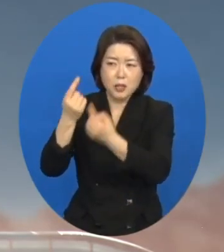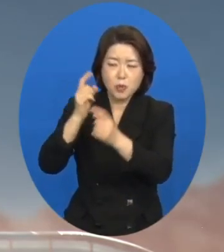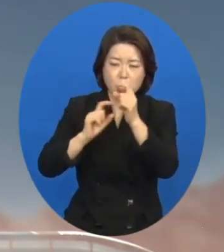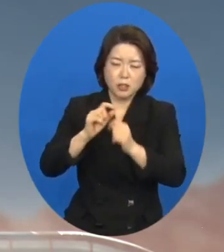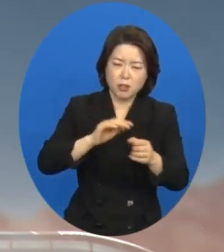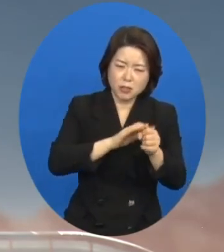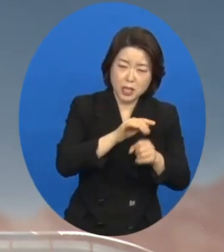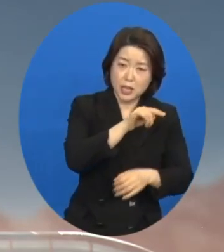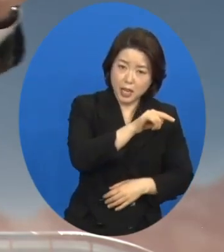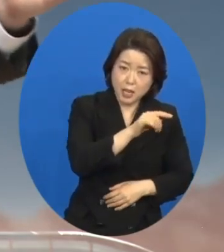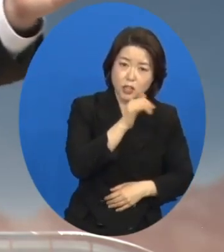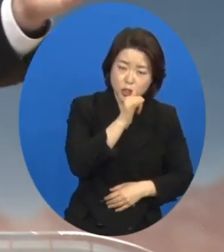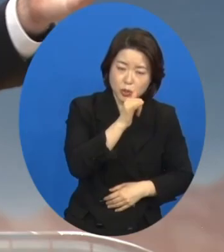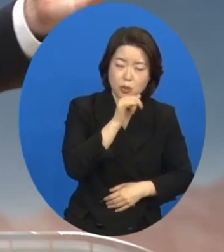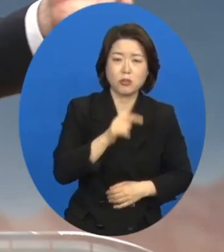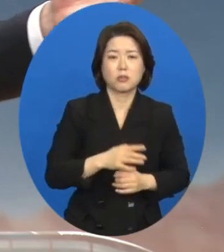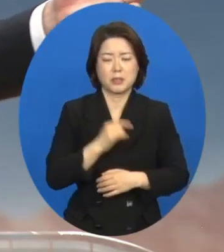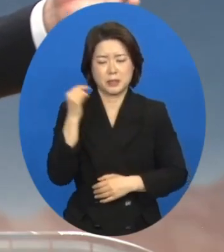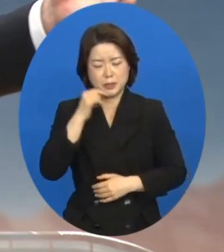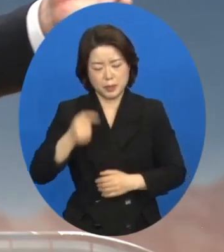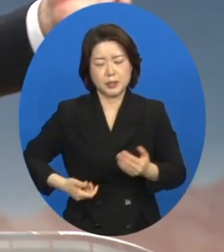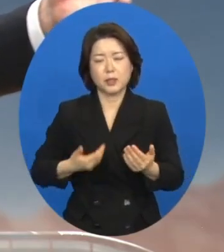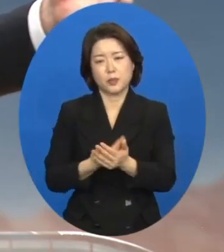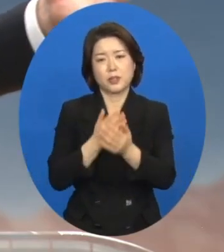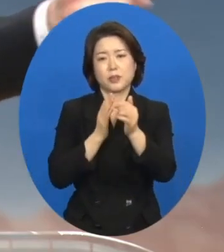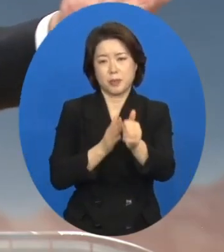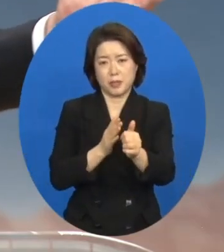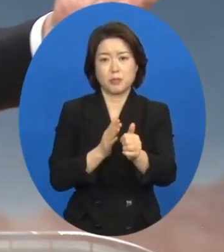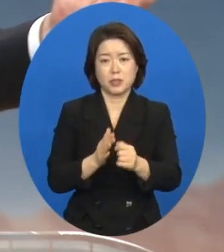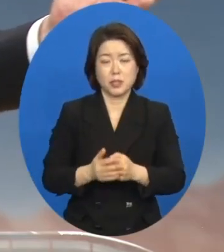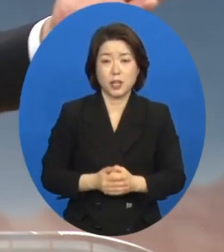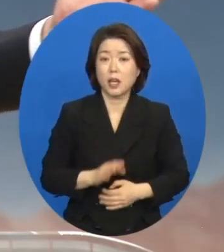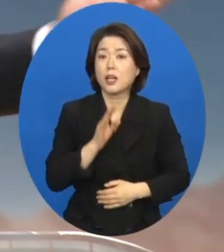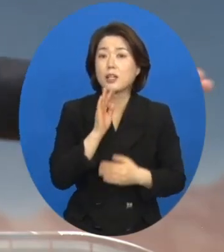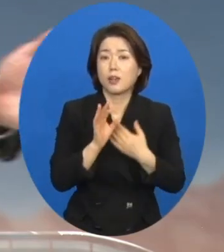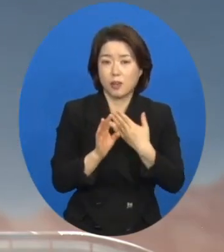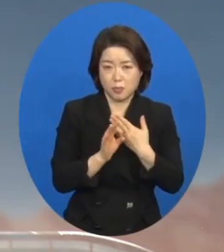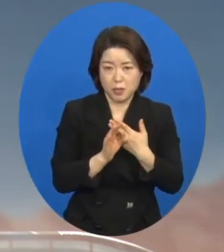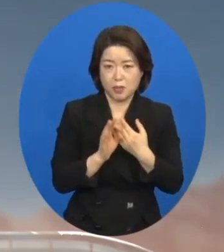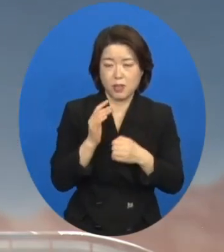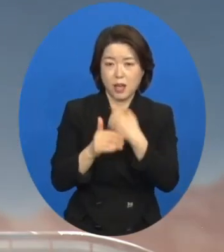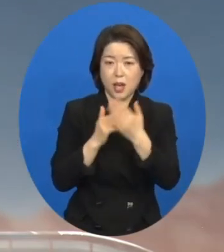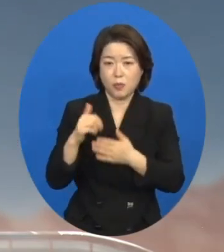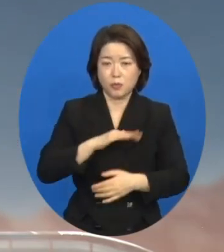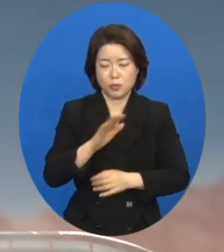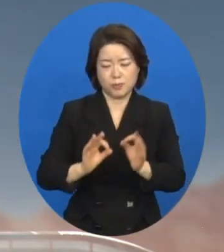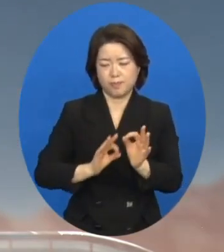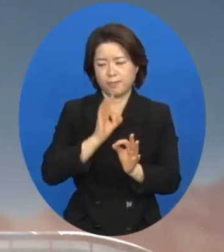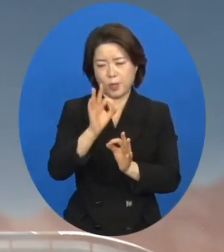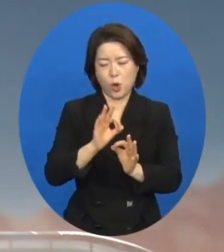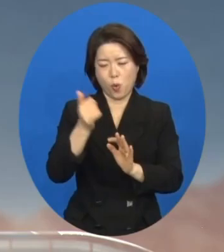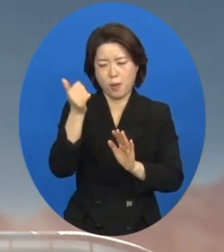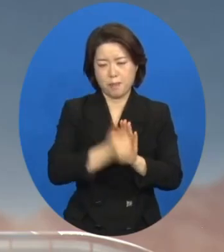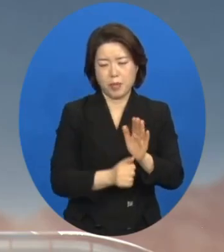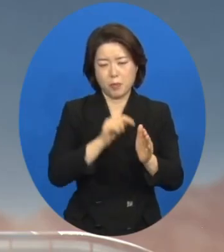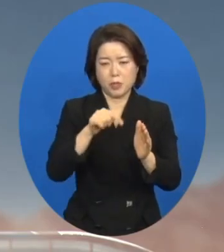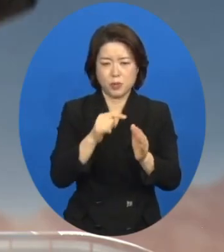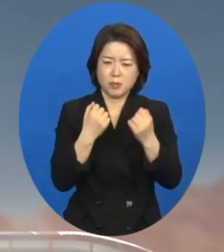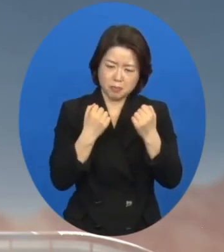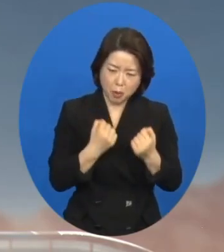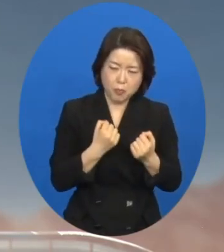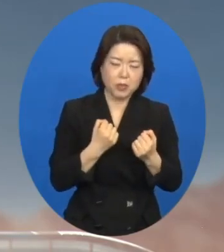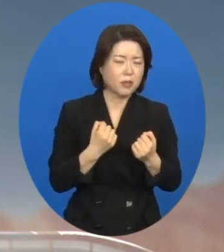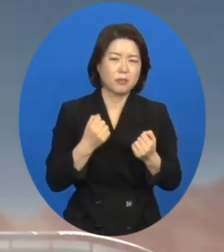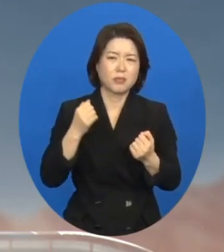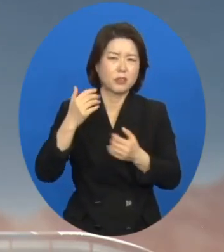시간에 철저해계하기를 원합니다. 그러면요 하나님 우리가 영원한 패배 속에 살기를 원치 않으세요.